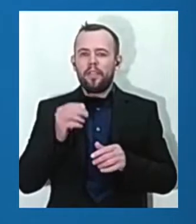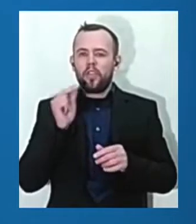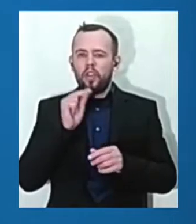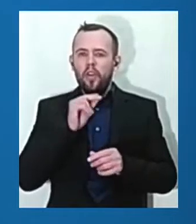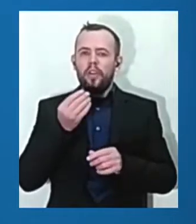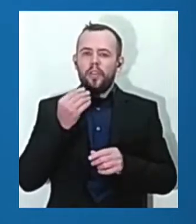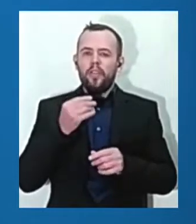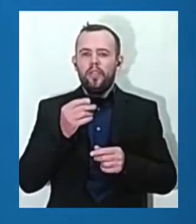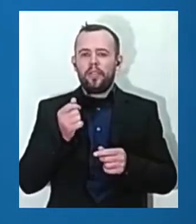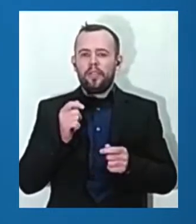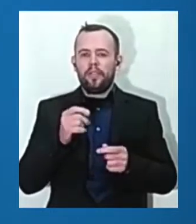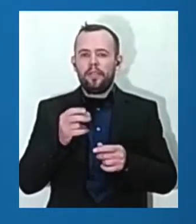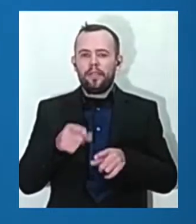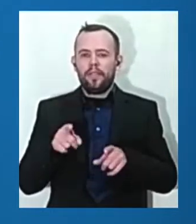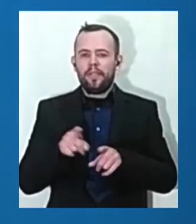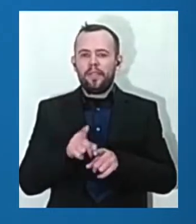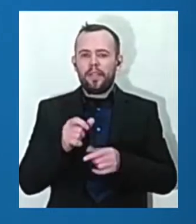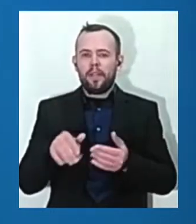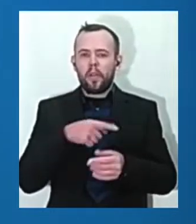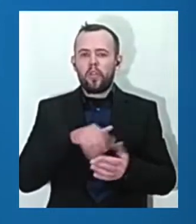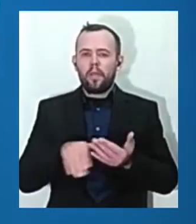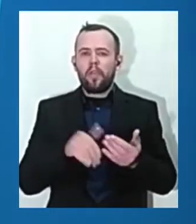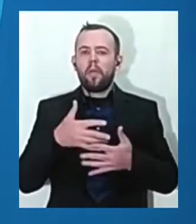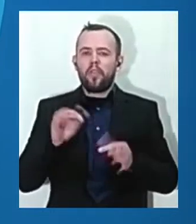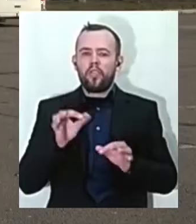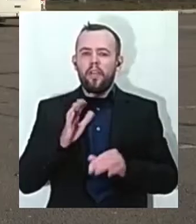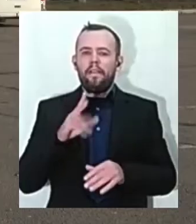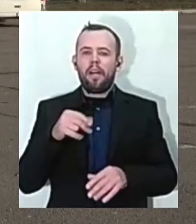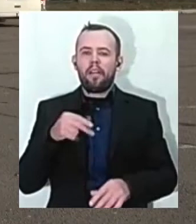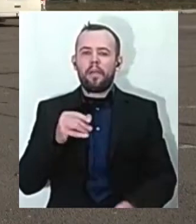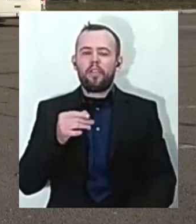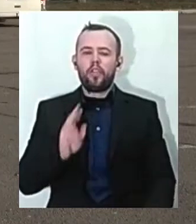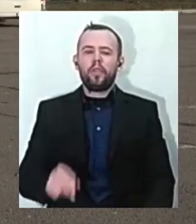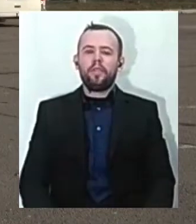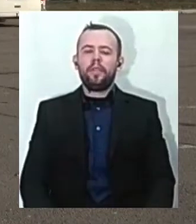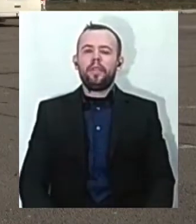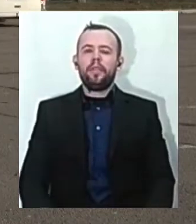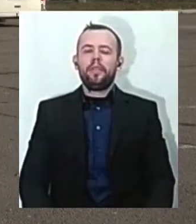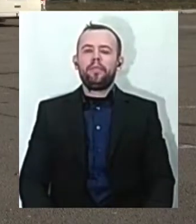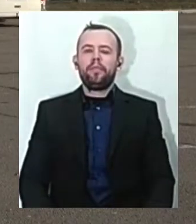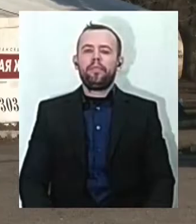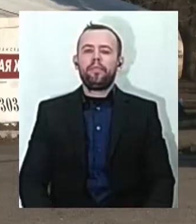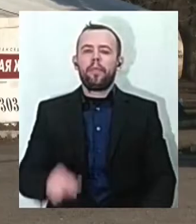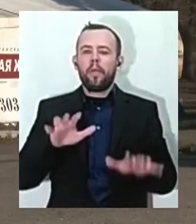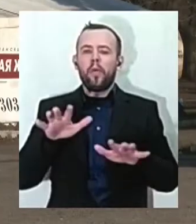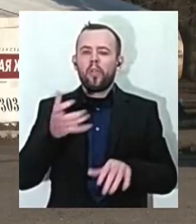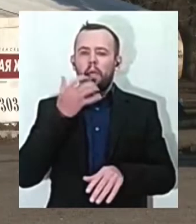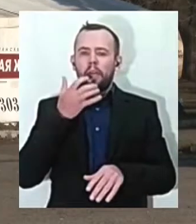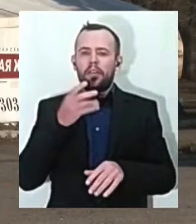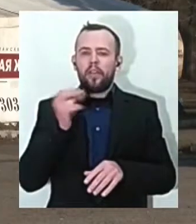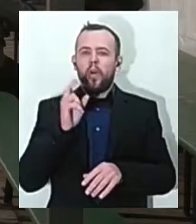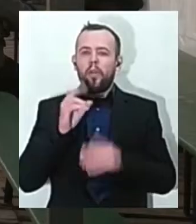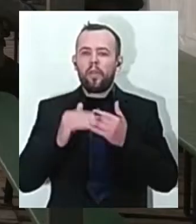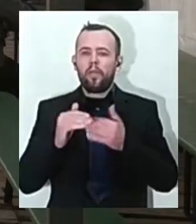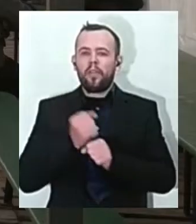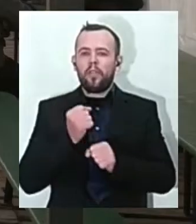за необхідністю надають медичну допомогу. Більше розкаже Влада Матвійчук. Пункт обігріву на Куликовому полі працює першу